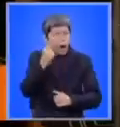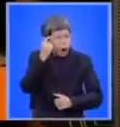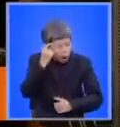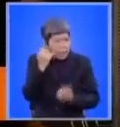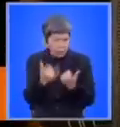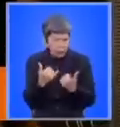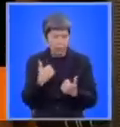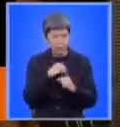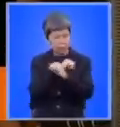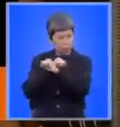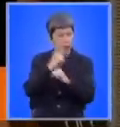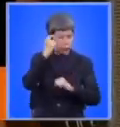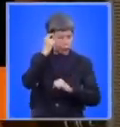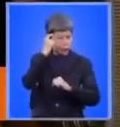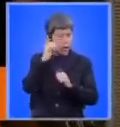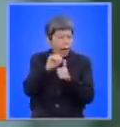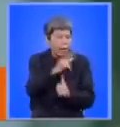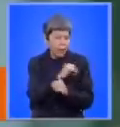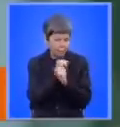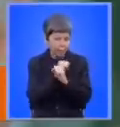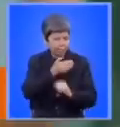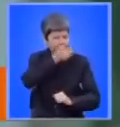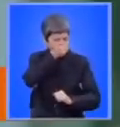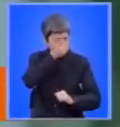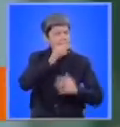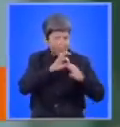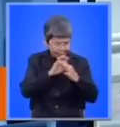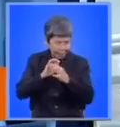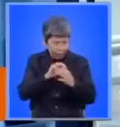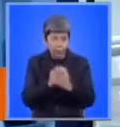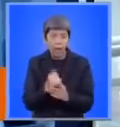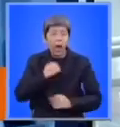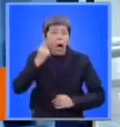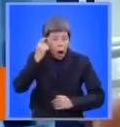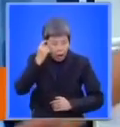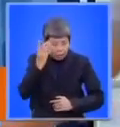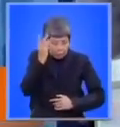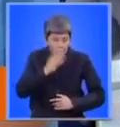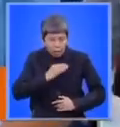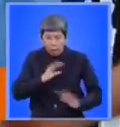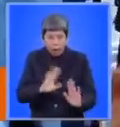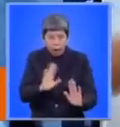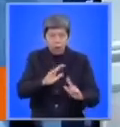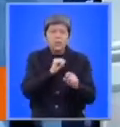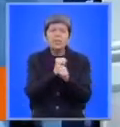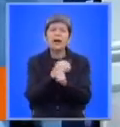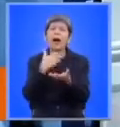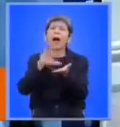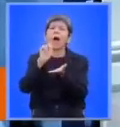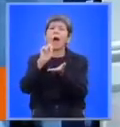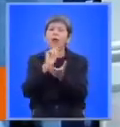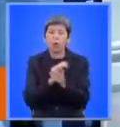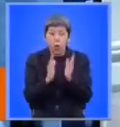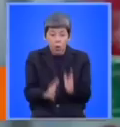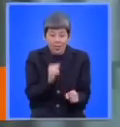จสถานการณ์ป้องกันตนเองตามคำแนะนำของแพทย์และหน่วยงานที่เกี่ยวข้องตระหนักได้แต่อย่าตระหนกนะคะสำหรับรายงานข่าวว่าท